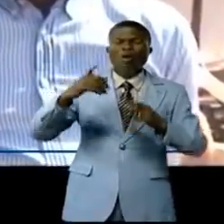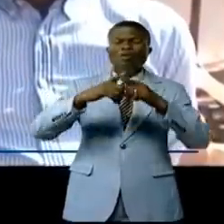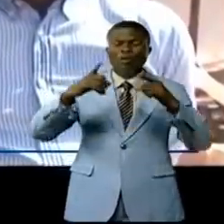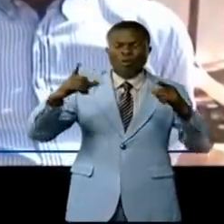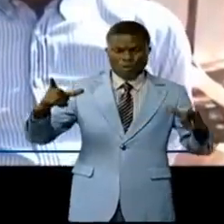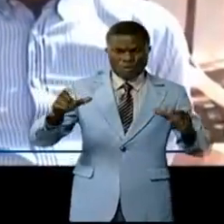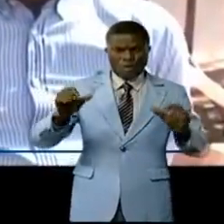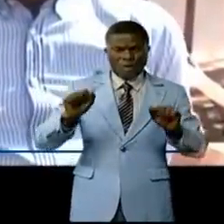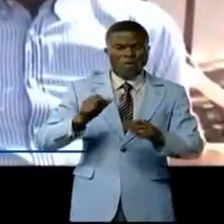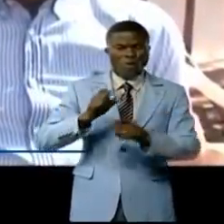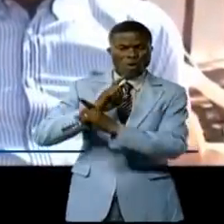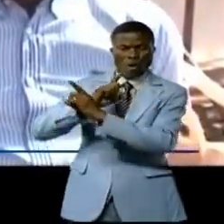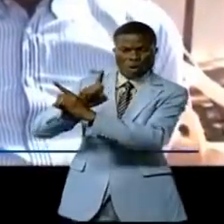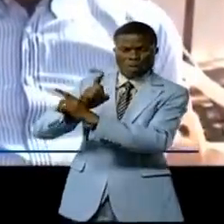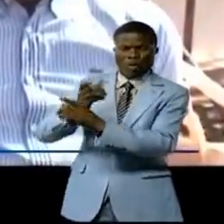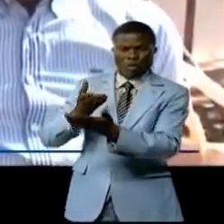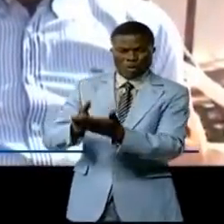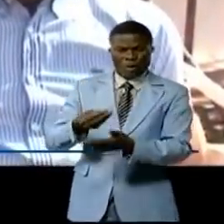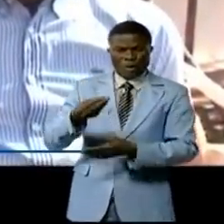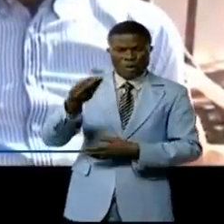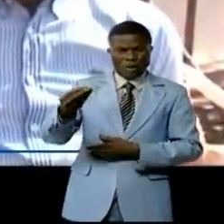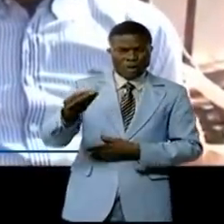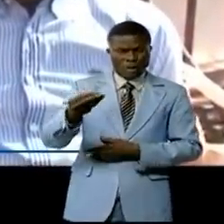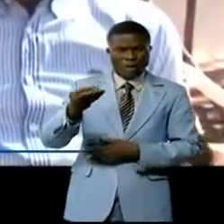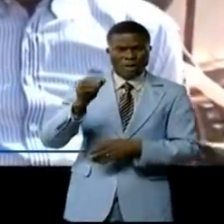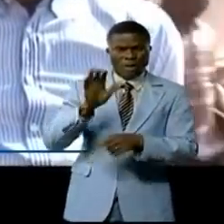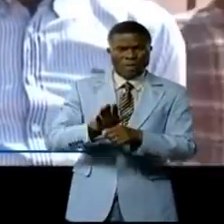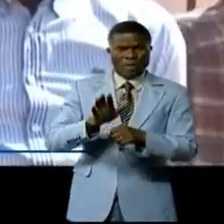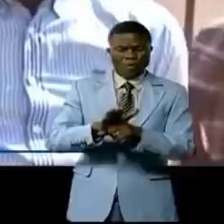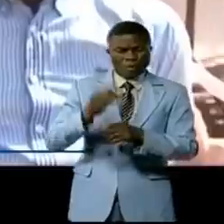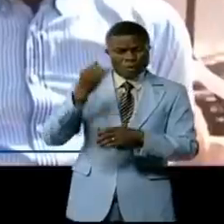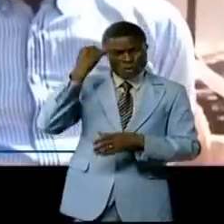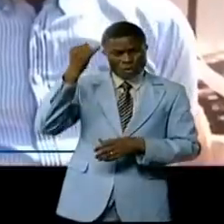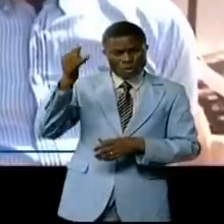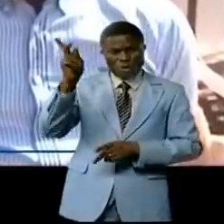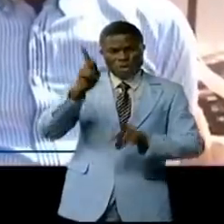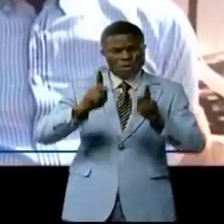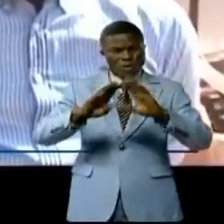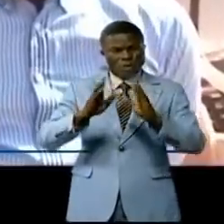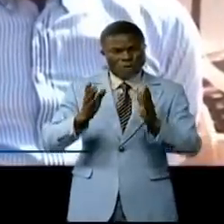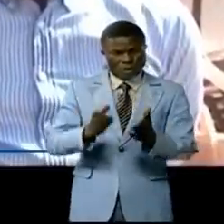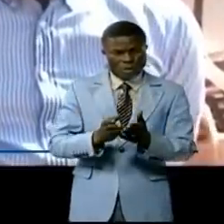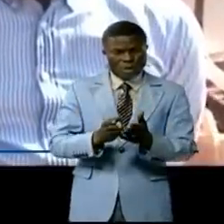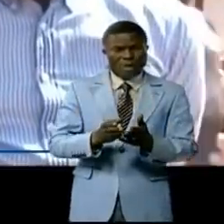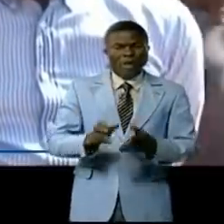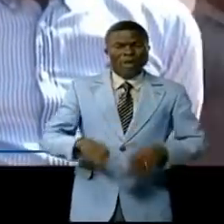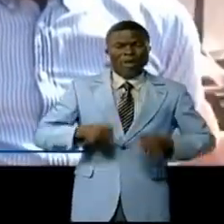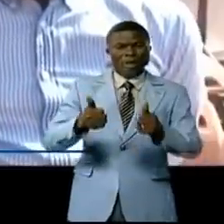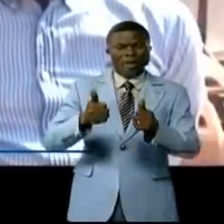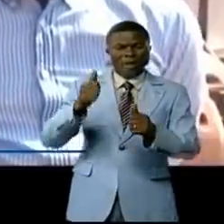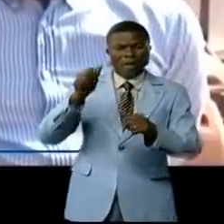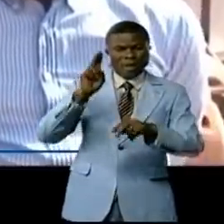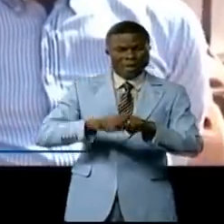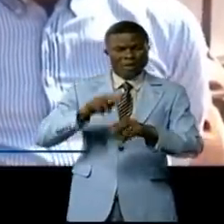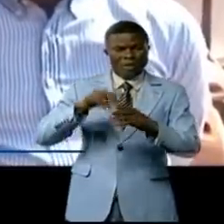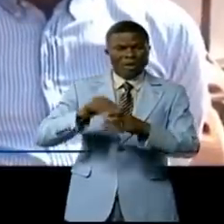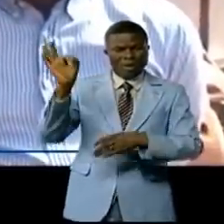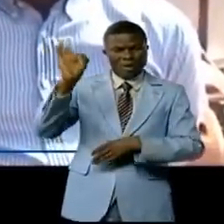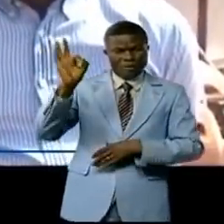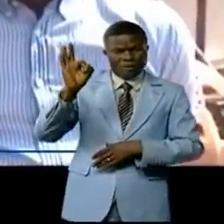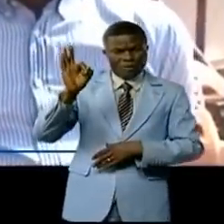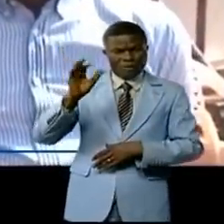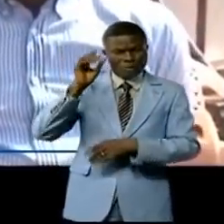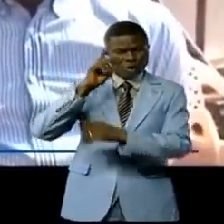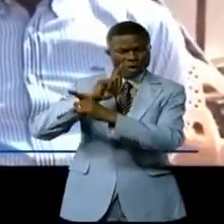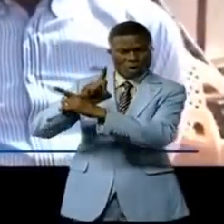voulions protéger, en donnant les différentes alternatives à la population qui vit dans la forêt. Comme ça que nous voulions protéger